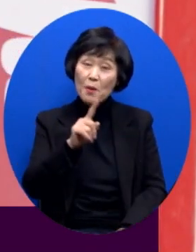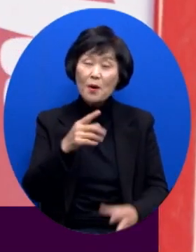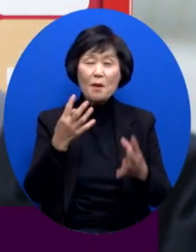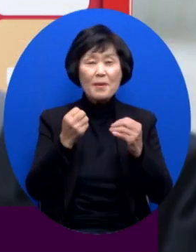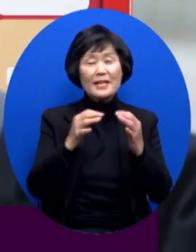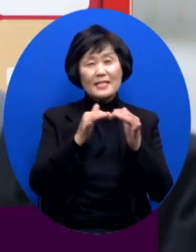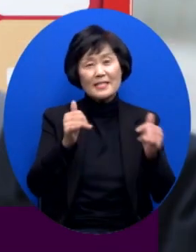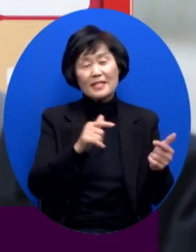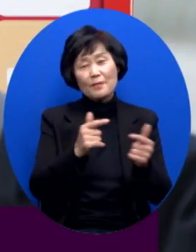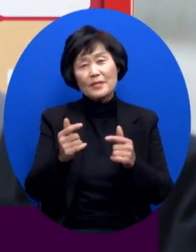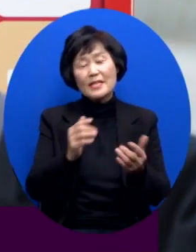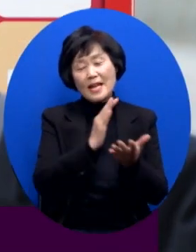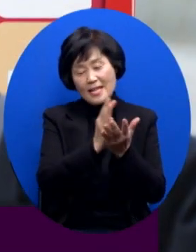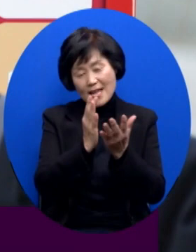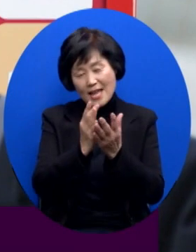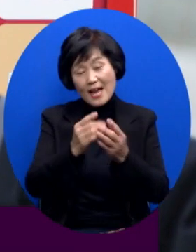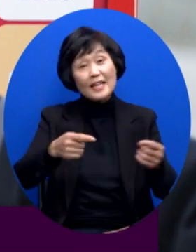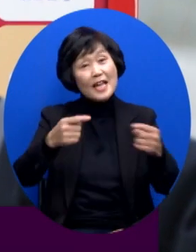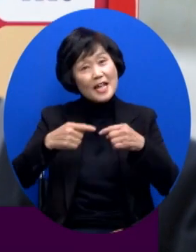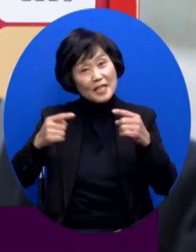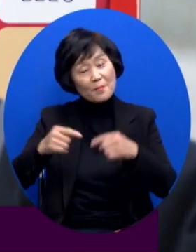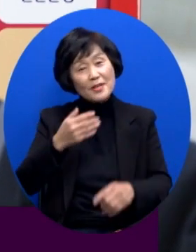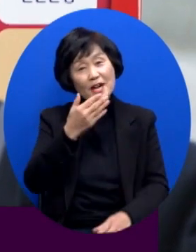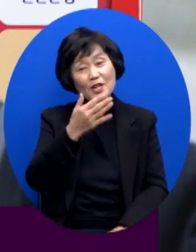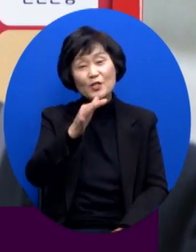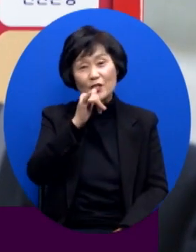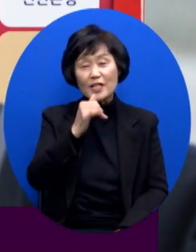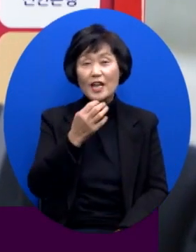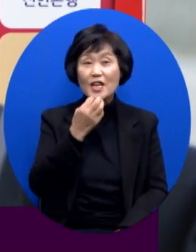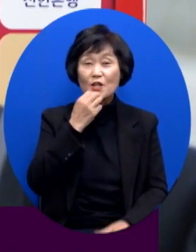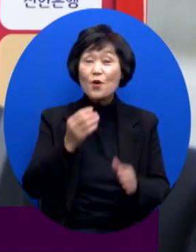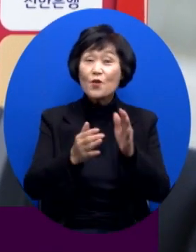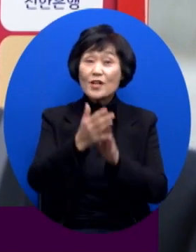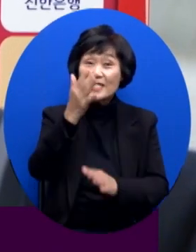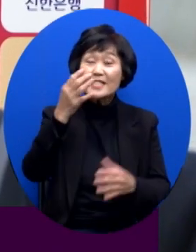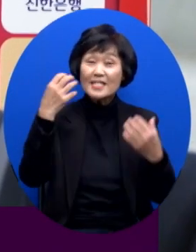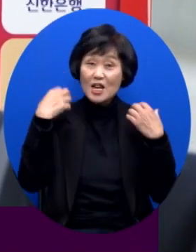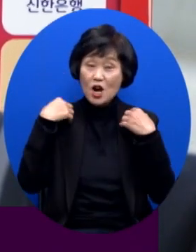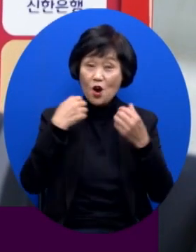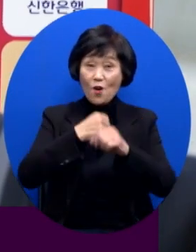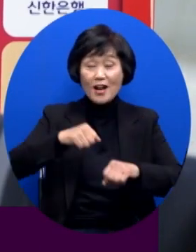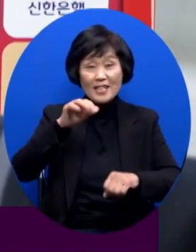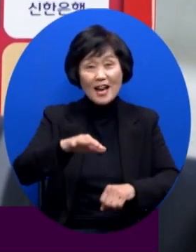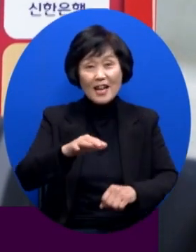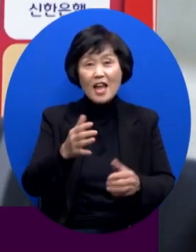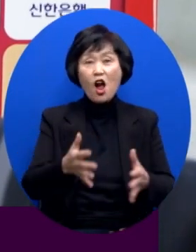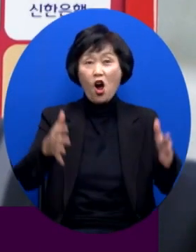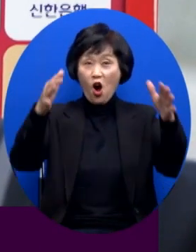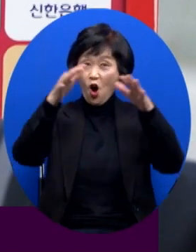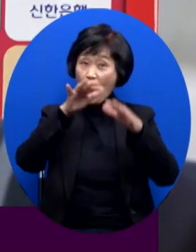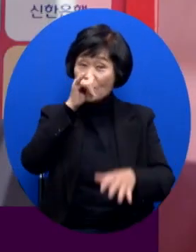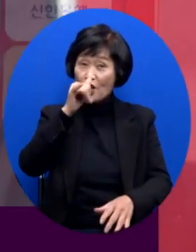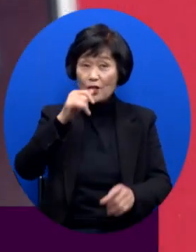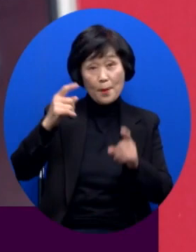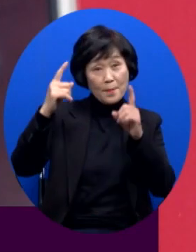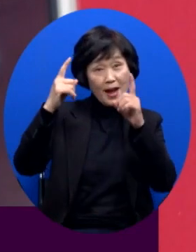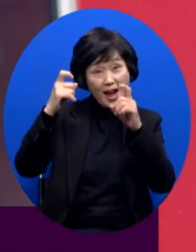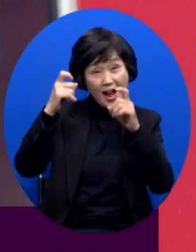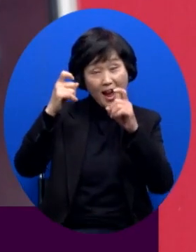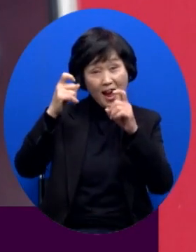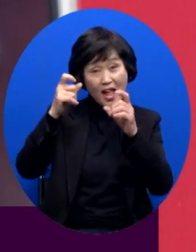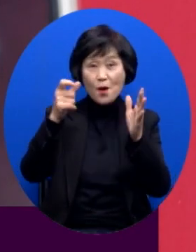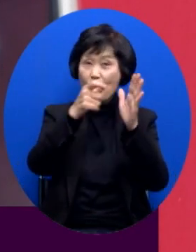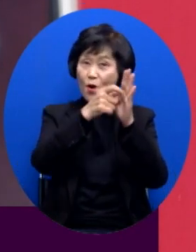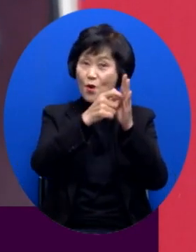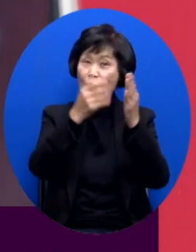수 있도록 서울시청 광장에 또 조형물이 또 설치되어 있거든요. 거기에 인증샷을 또 찍어서 또 올려주시면 저희가 또